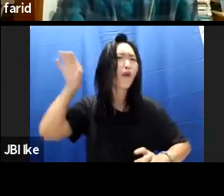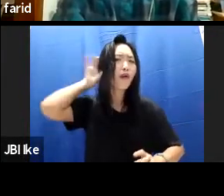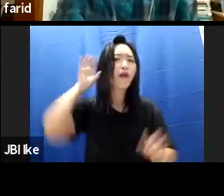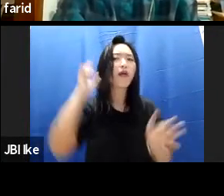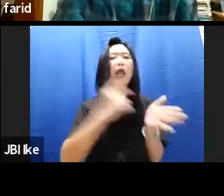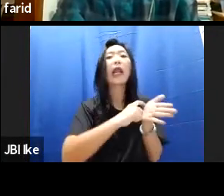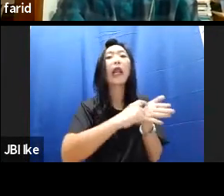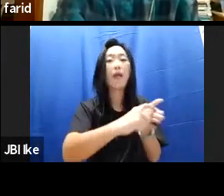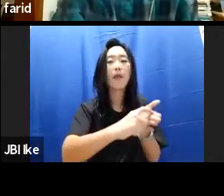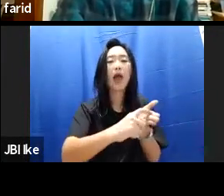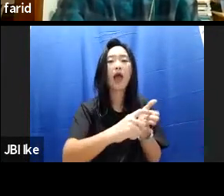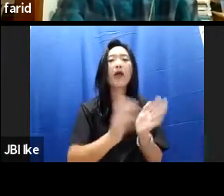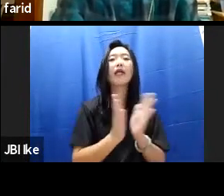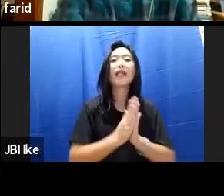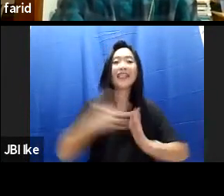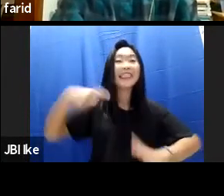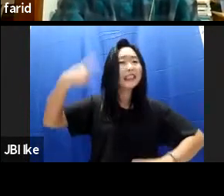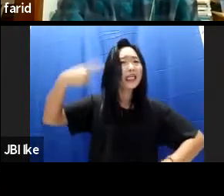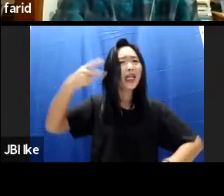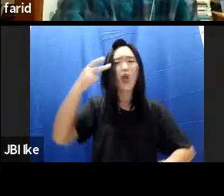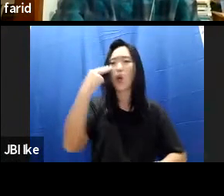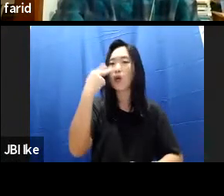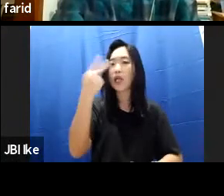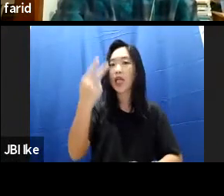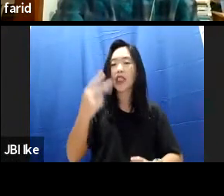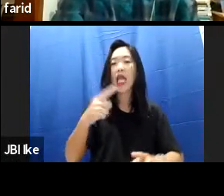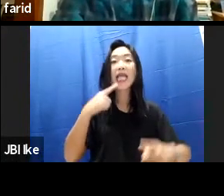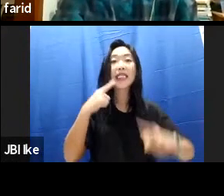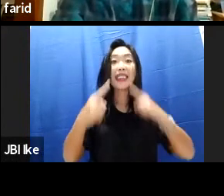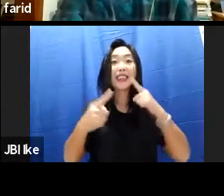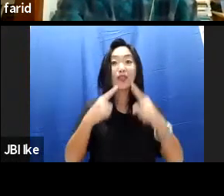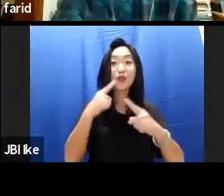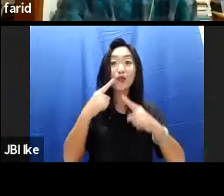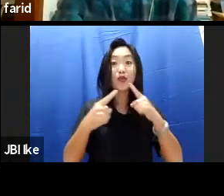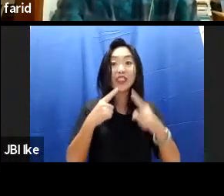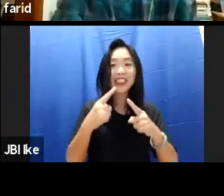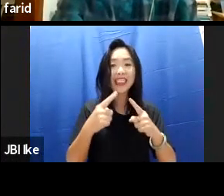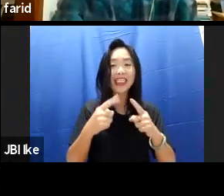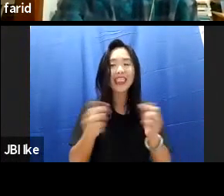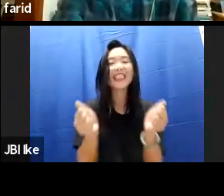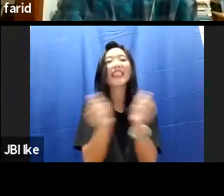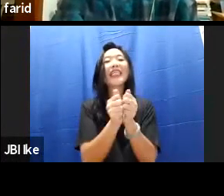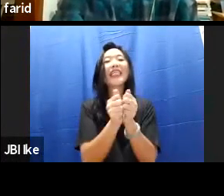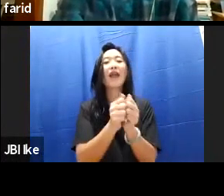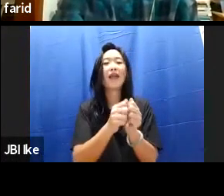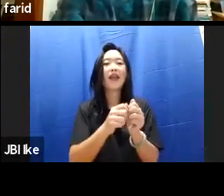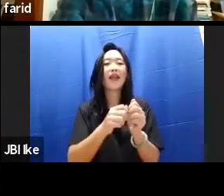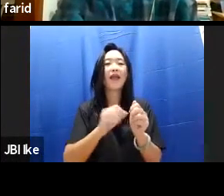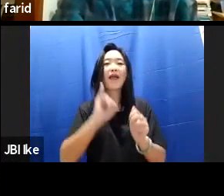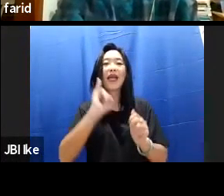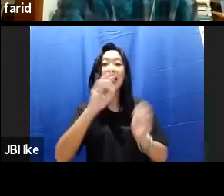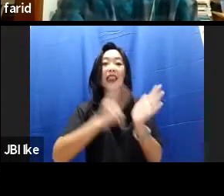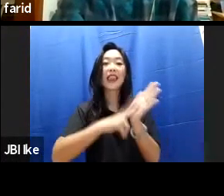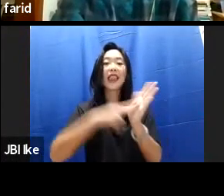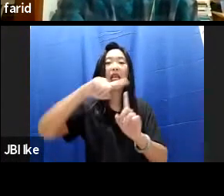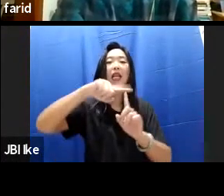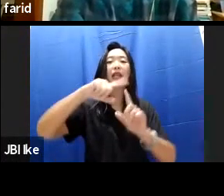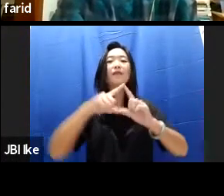Mbak Intan di YouTube dan sudah juga membaca review tentang buku-buku Mbak Intan.